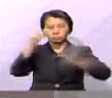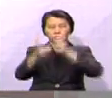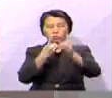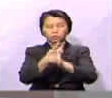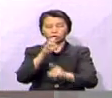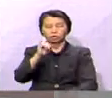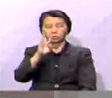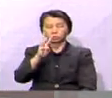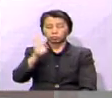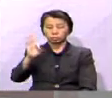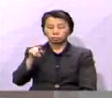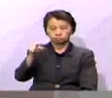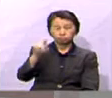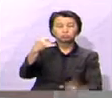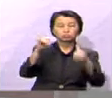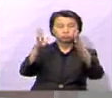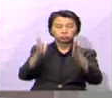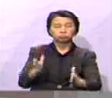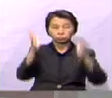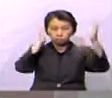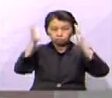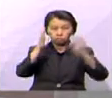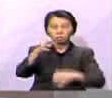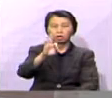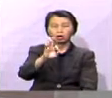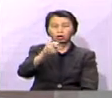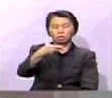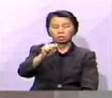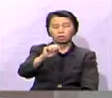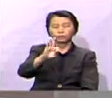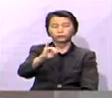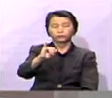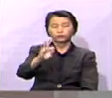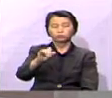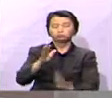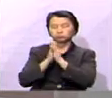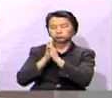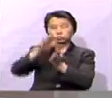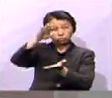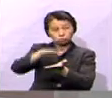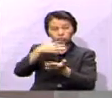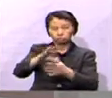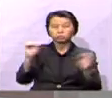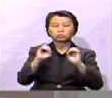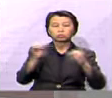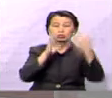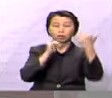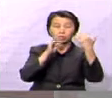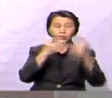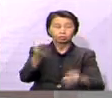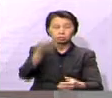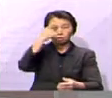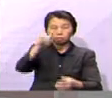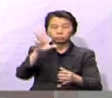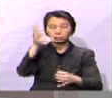iwf terhadap atlet angkat berat negara Muhammad hafifi mansor dapat dikurangkan selepas tiada harapan hafifi